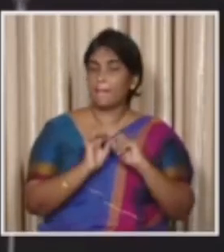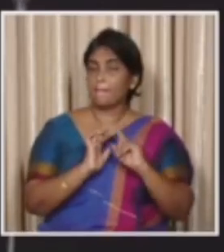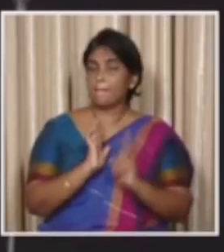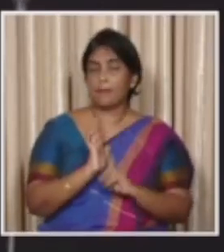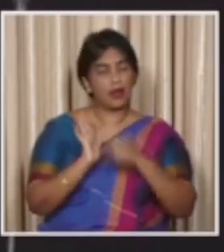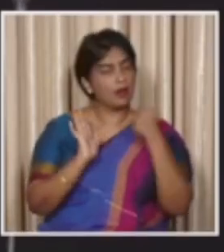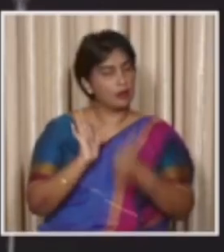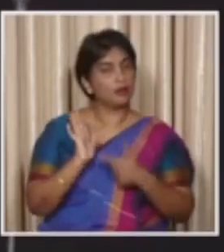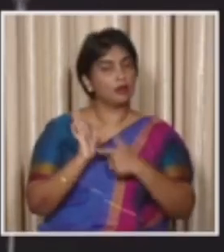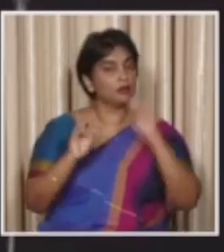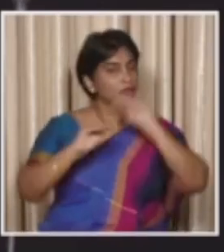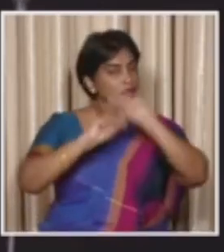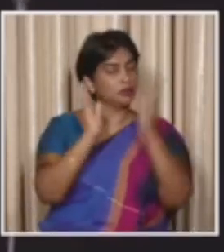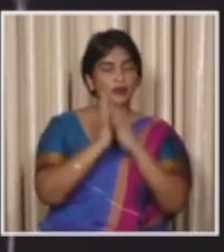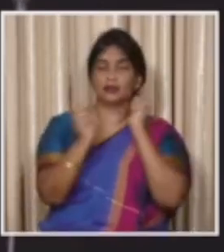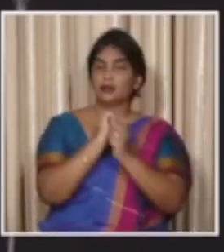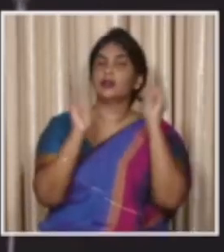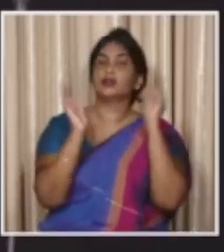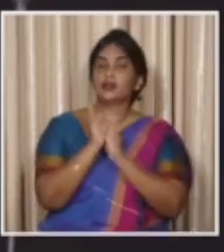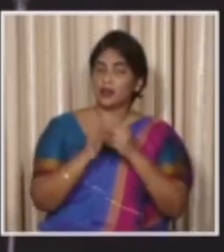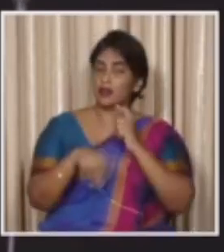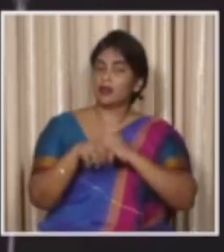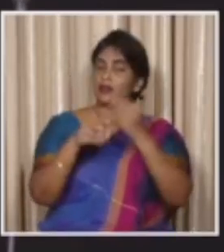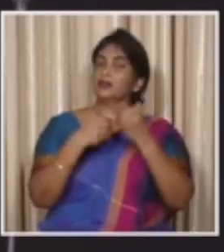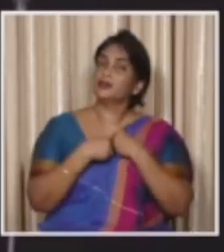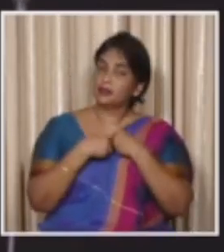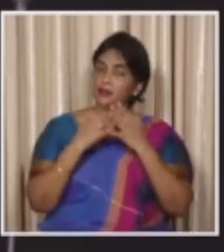හොඳයි. මේ පනතට මේ සංශෝධනත් ගේන්න කියලා කියමින් මට